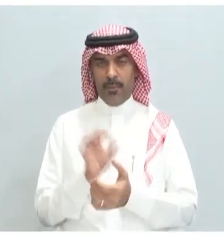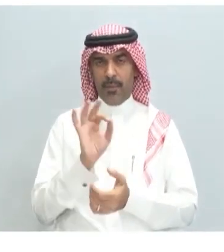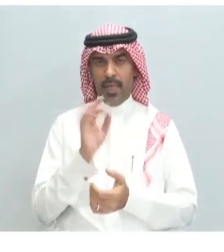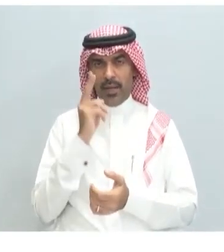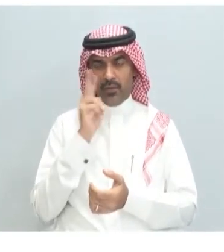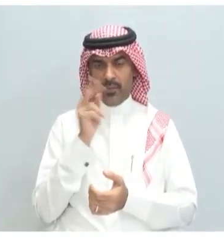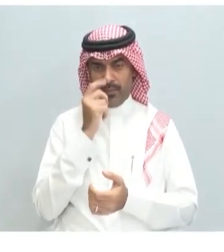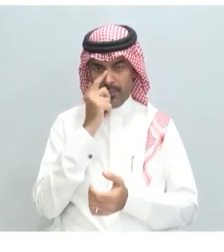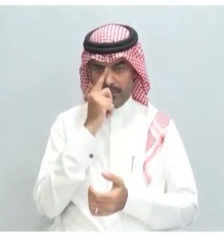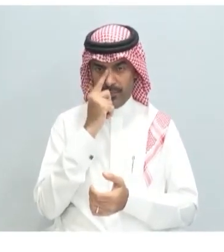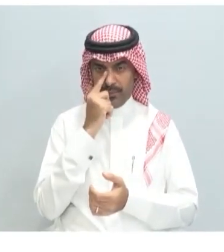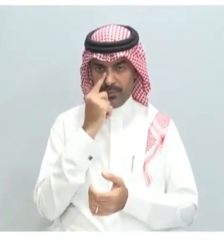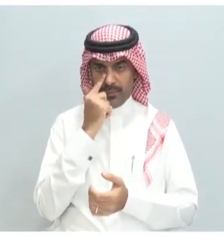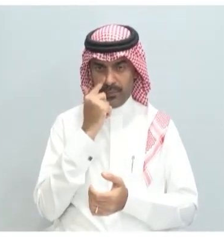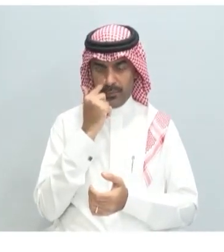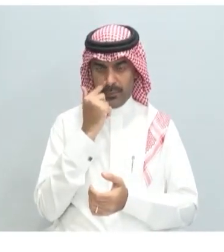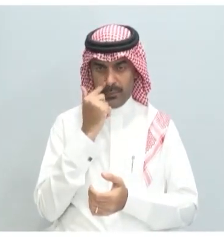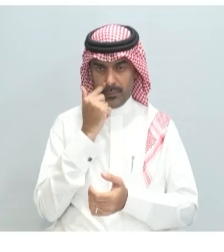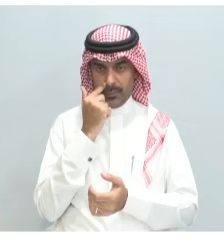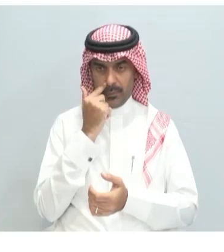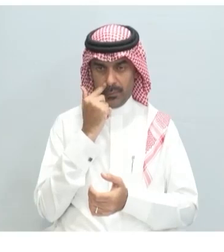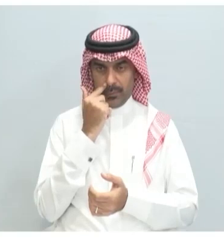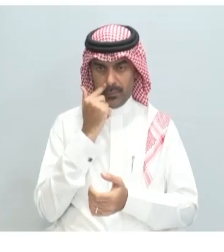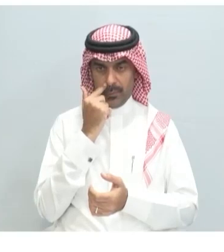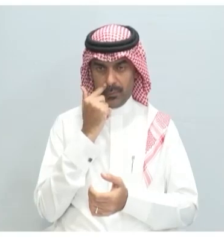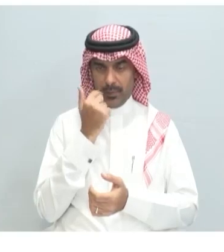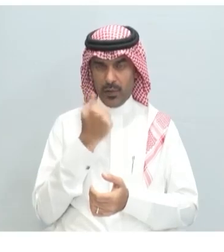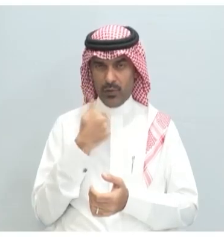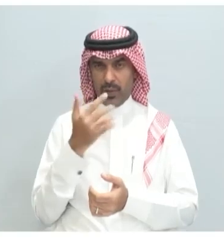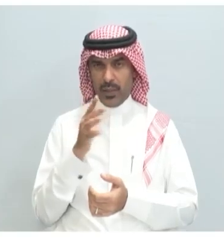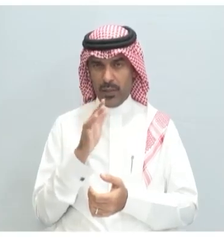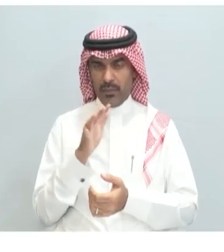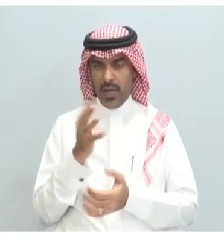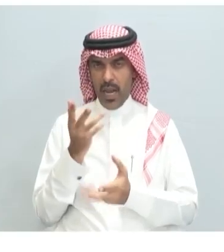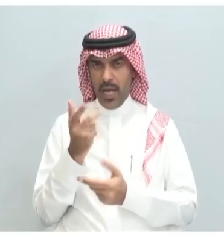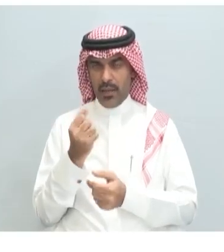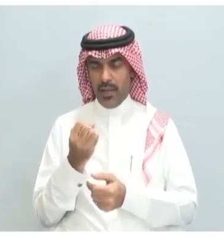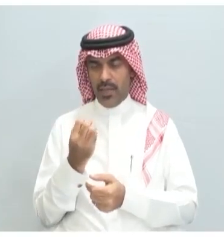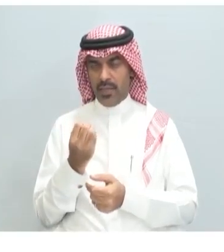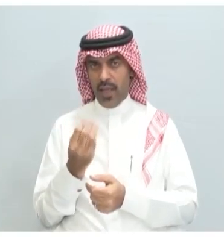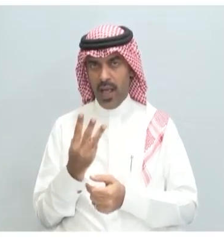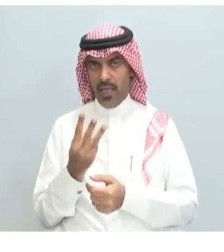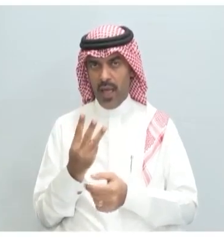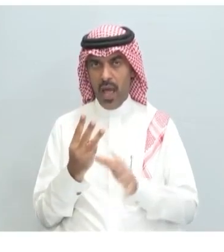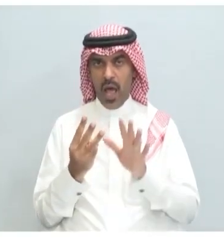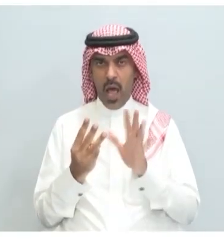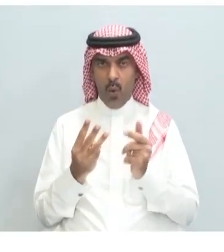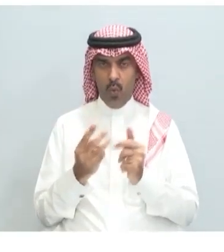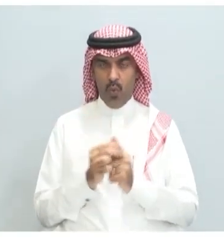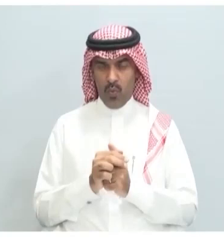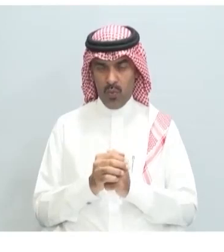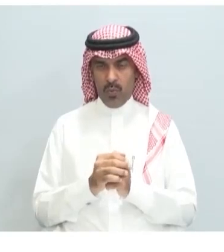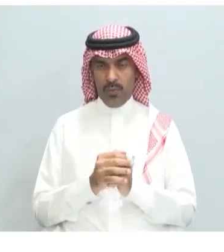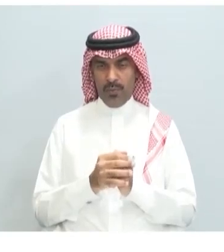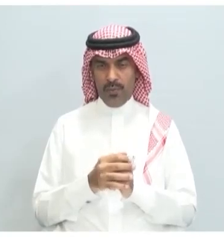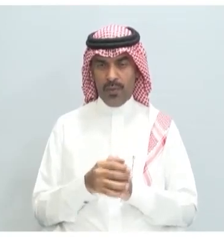فمثلا لما نجي الحين نتكلم عن احتمال ظهور العدد ثلاثه او شوفوا دائما